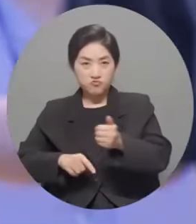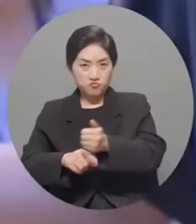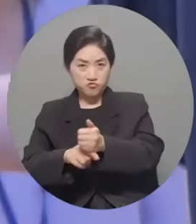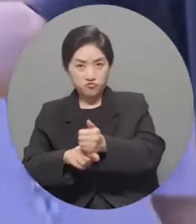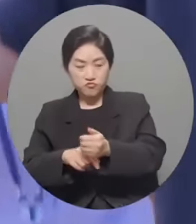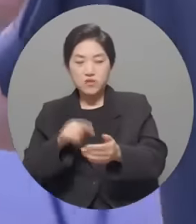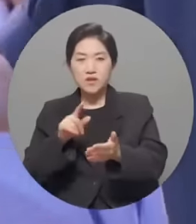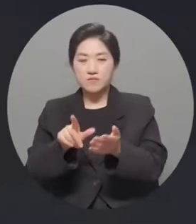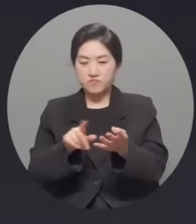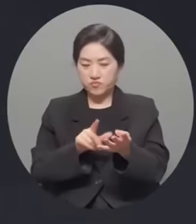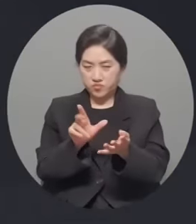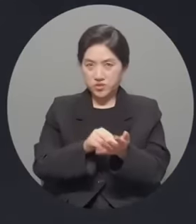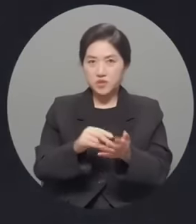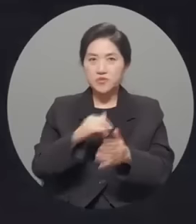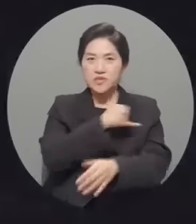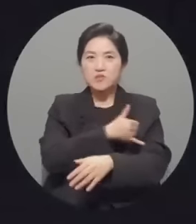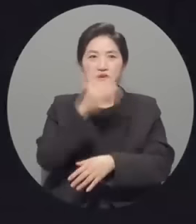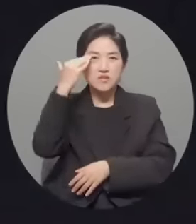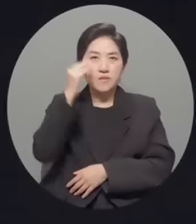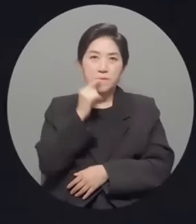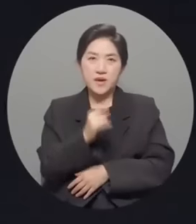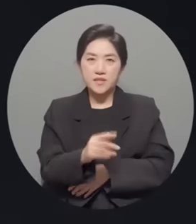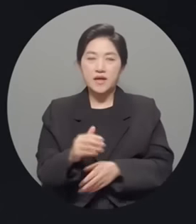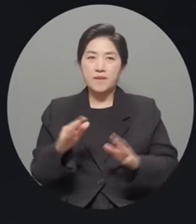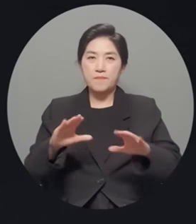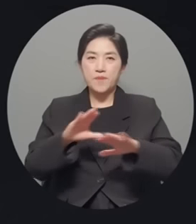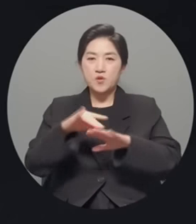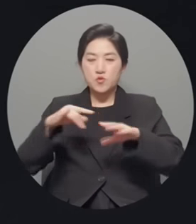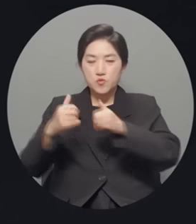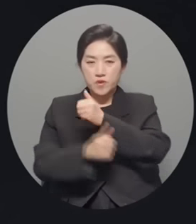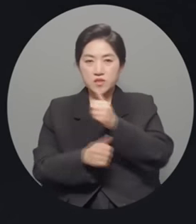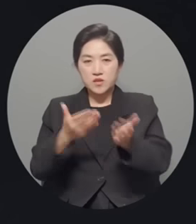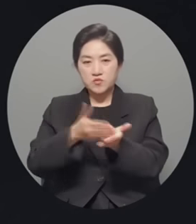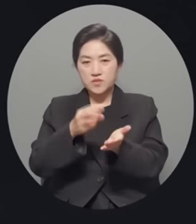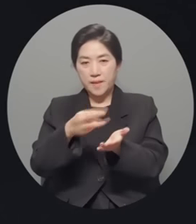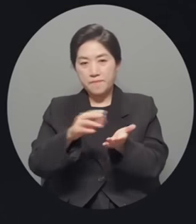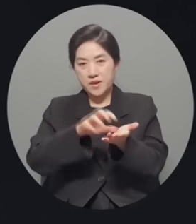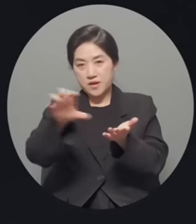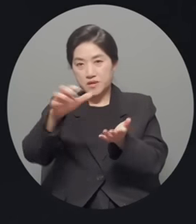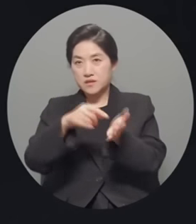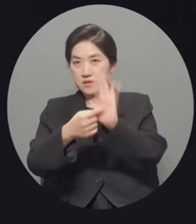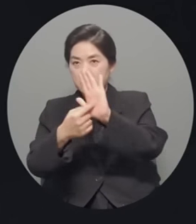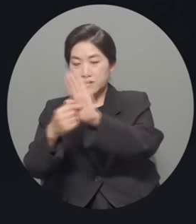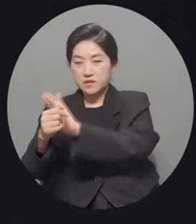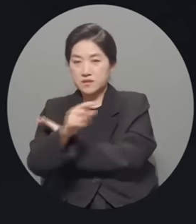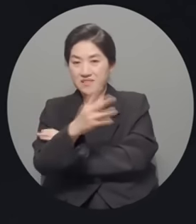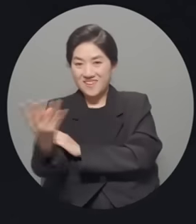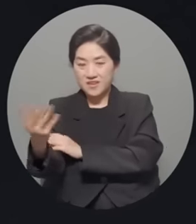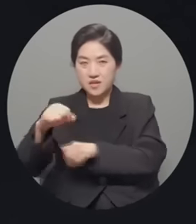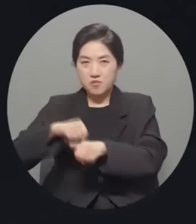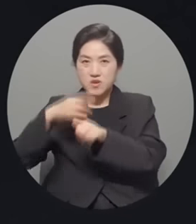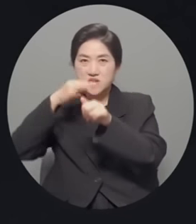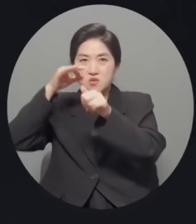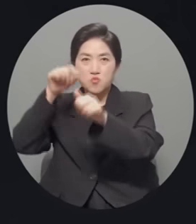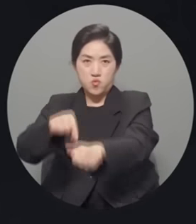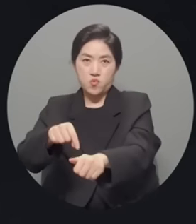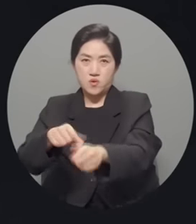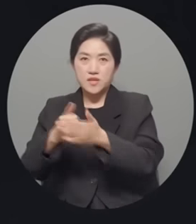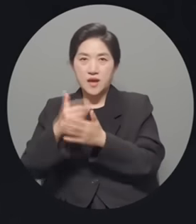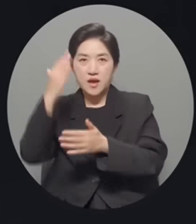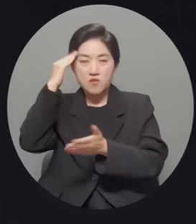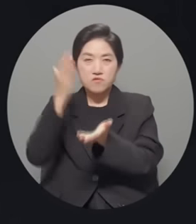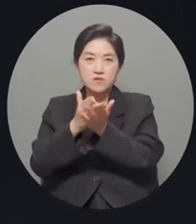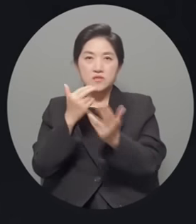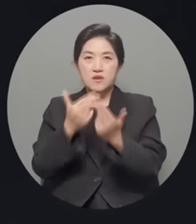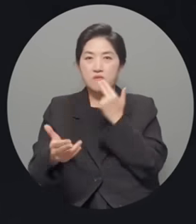사실도 거론했습니다. 방송통신위원회가 뉴스타파를 인용 보도한 방송사 네 곳에 과징금을 부과해